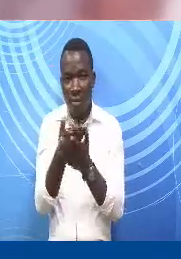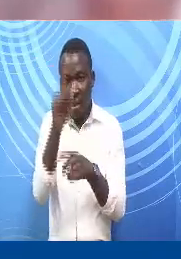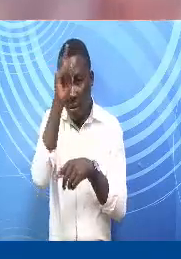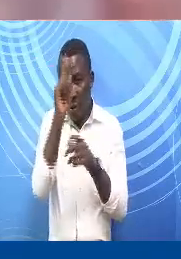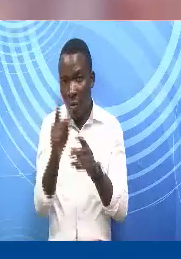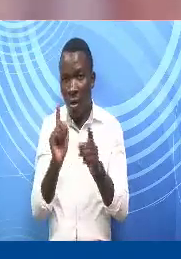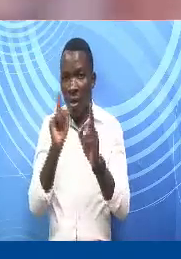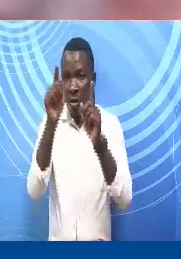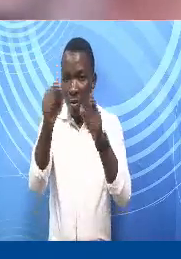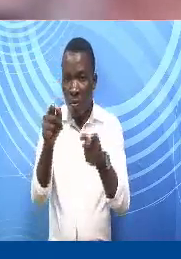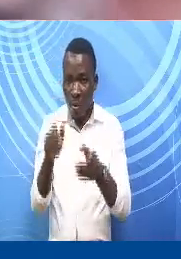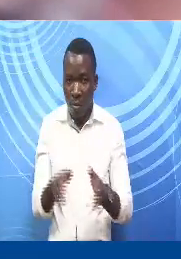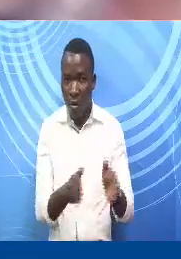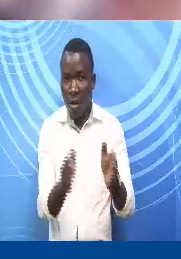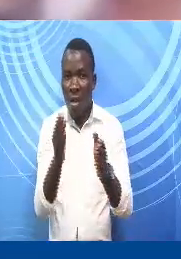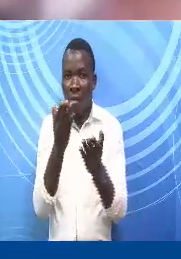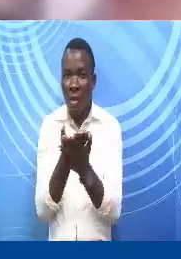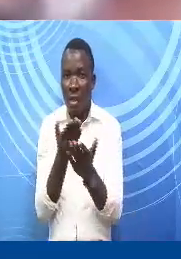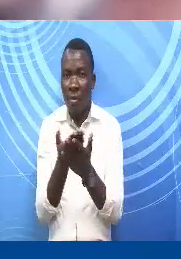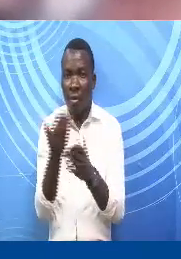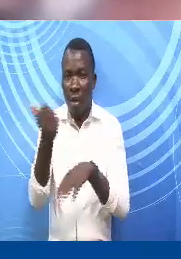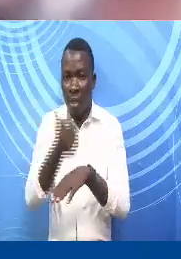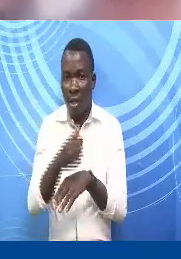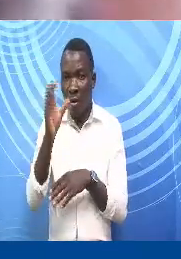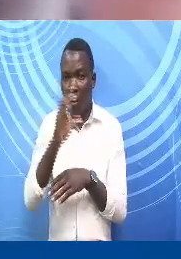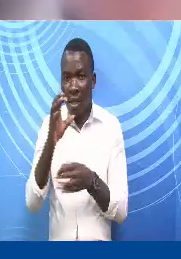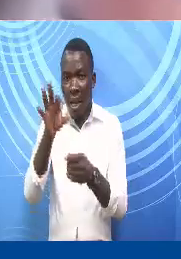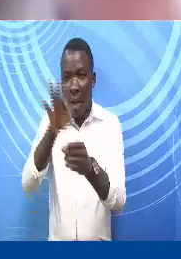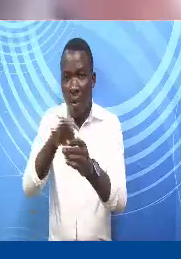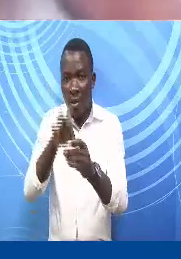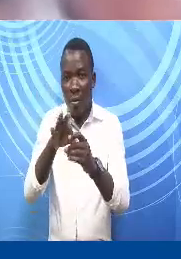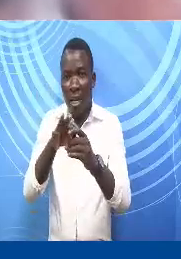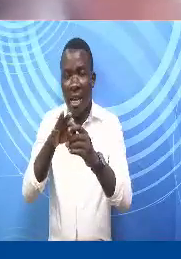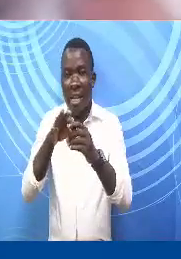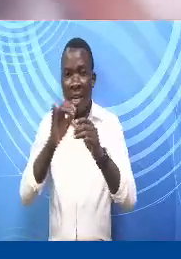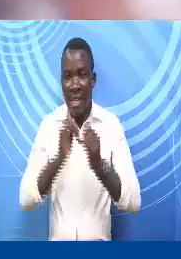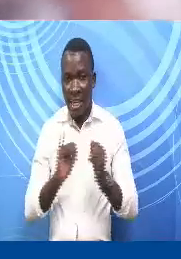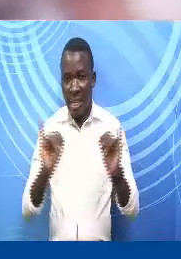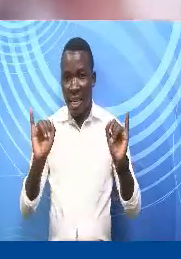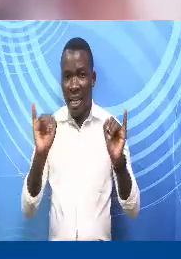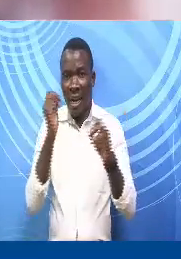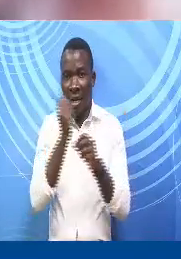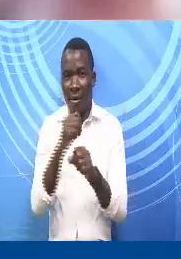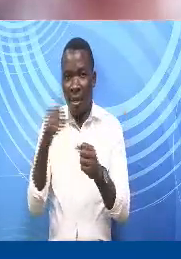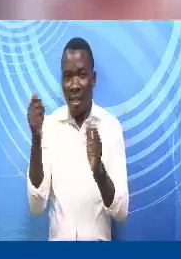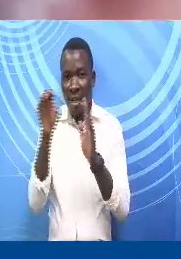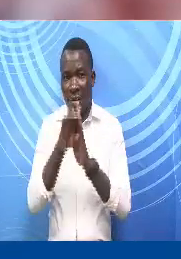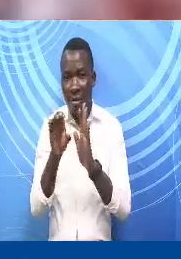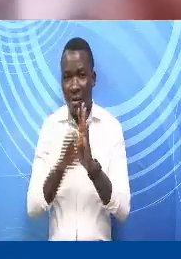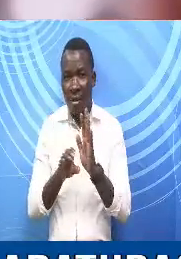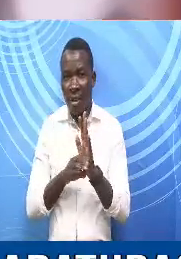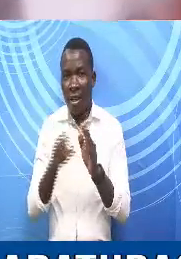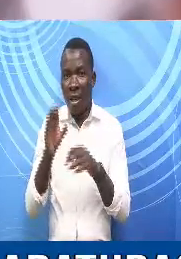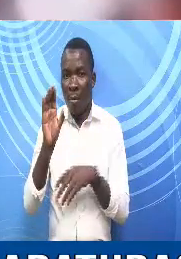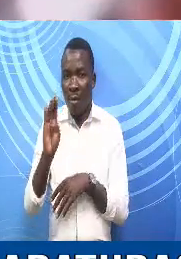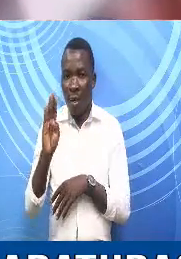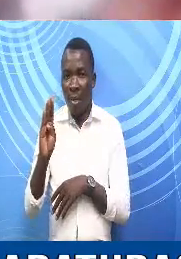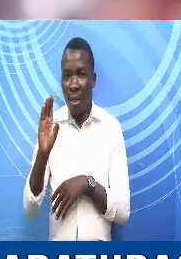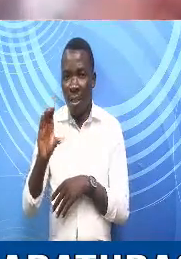ko hashyirwaho komisiyo y'amatora yigenga kandi agakorwa irindi tegeko nshinga. Bibisi yatangaje ko uwo